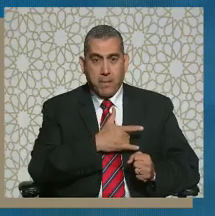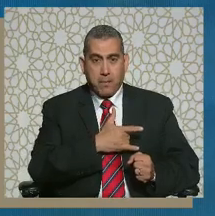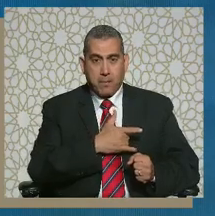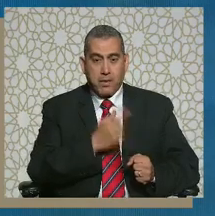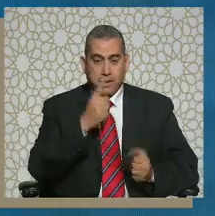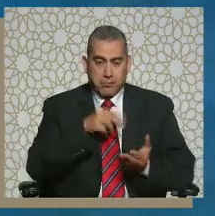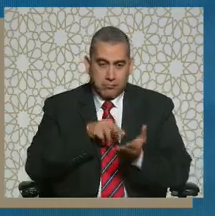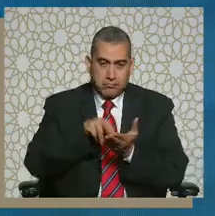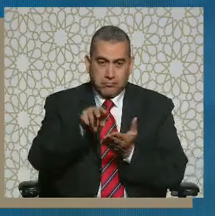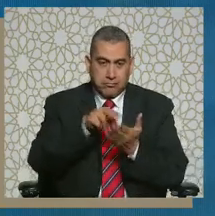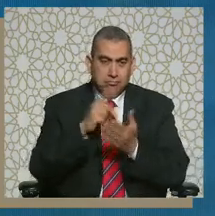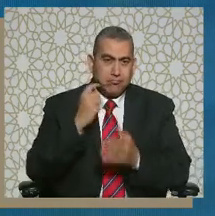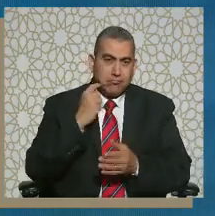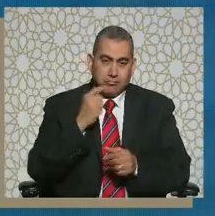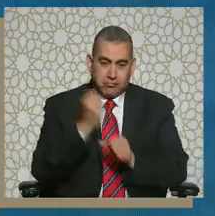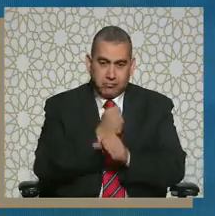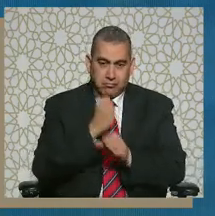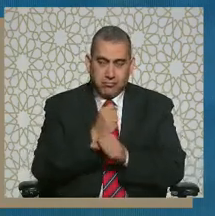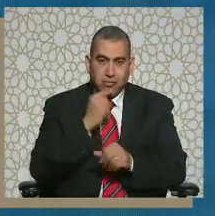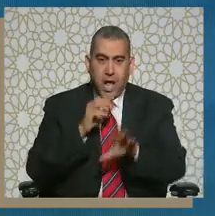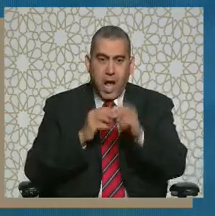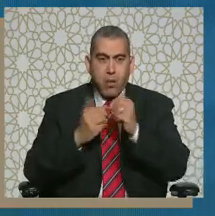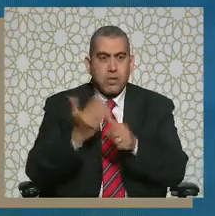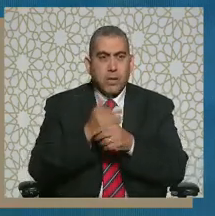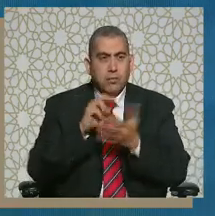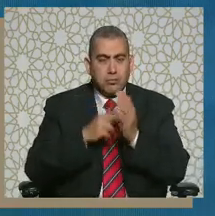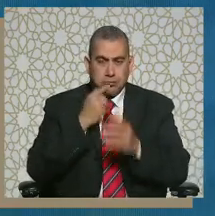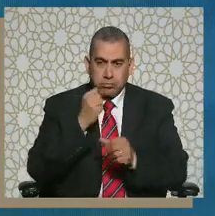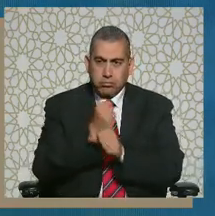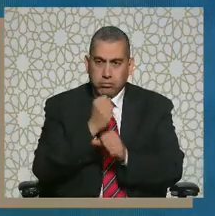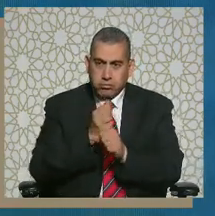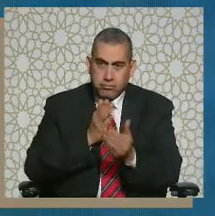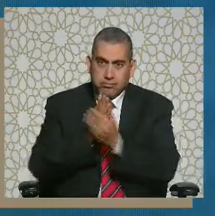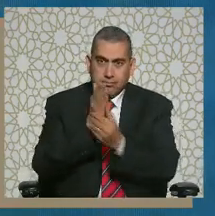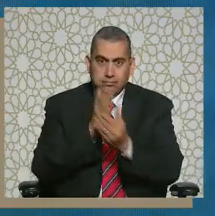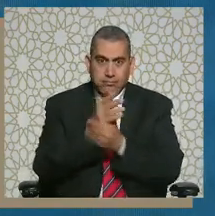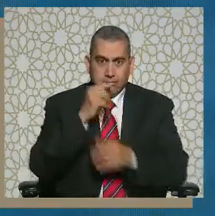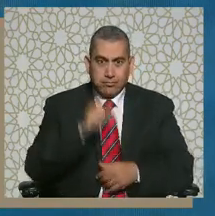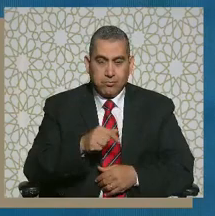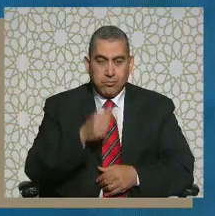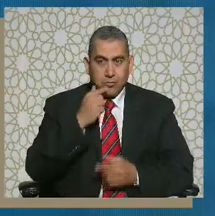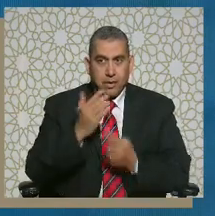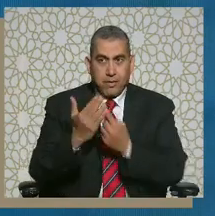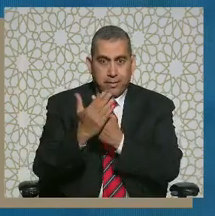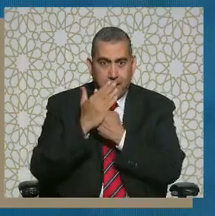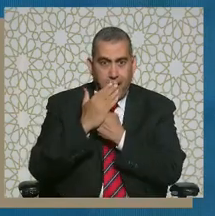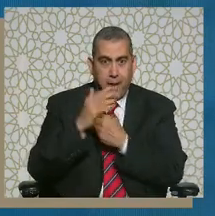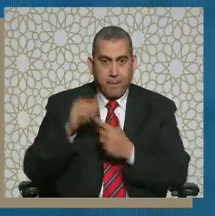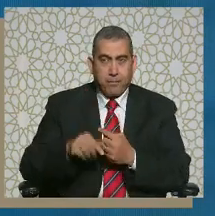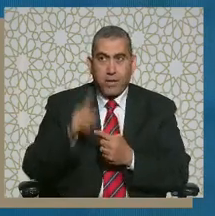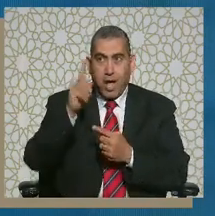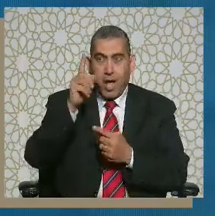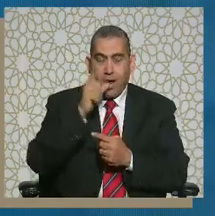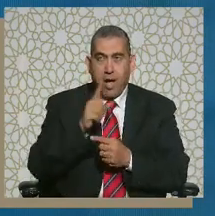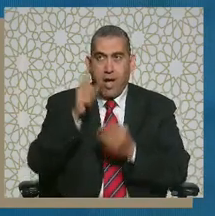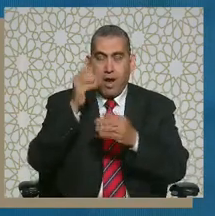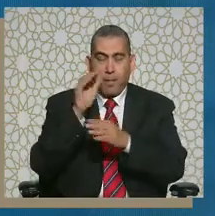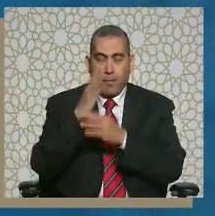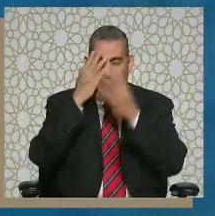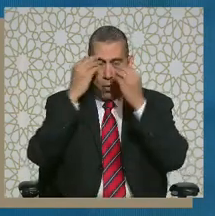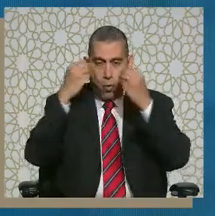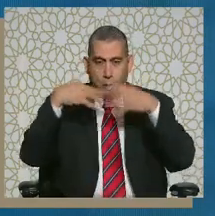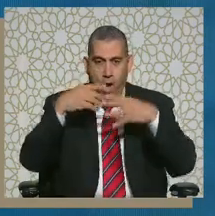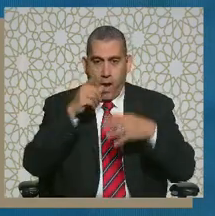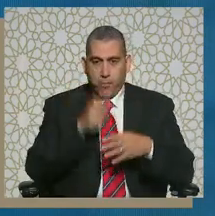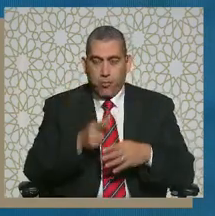السعي والجد والاخذ بالاسباب لان انت في دعم الرب الوهاب عيشوا